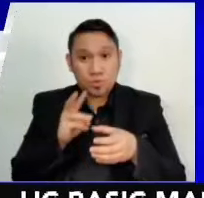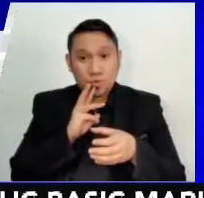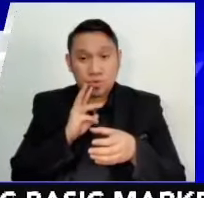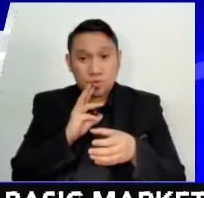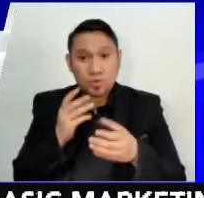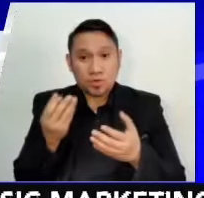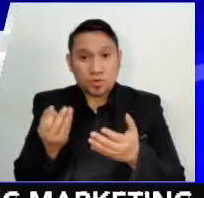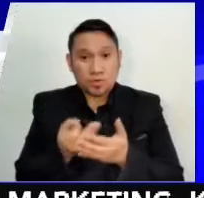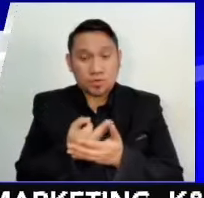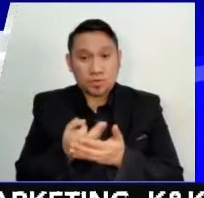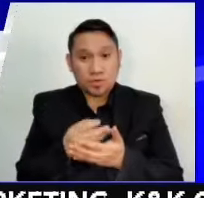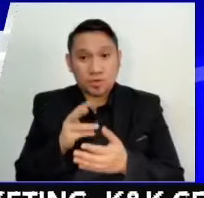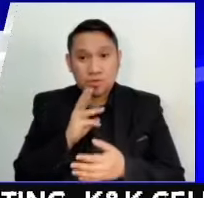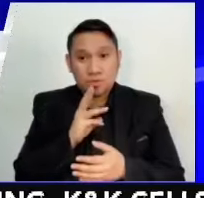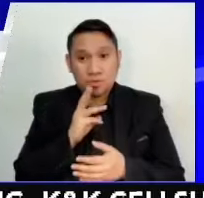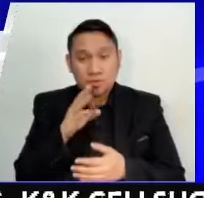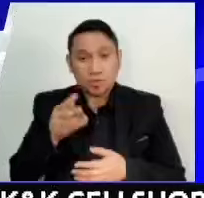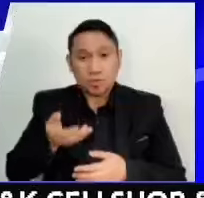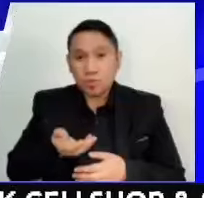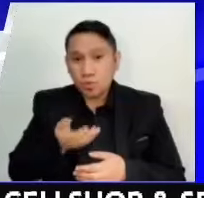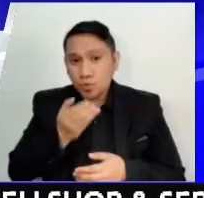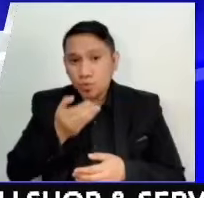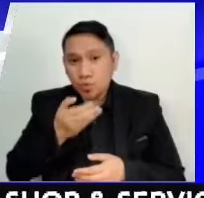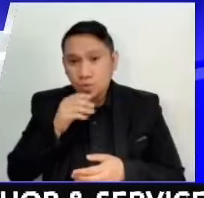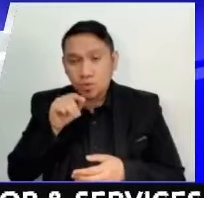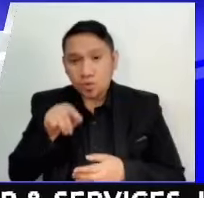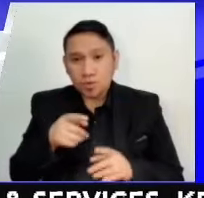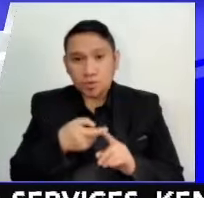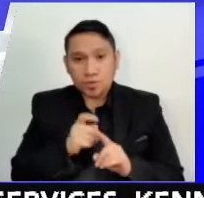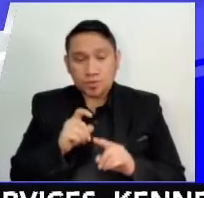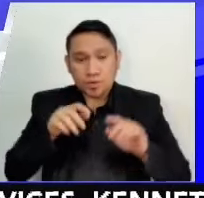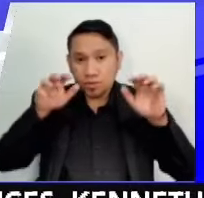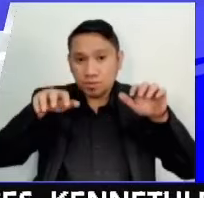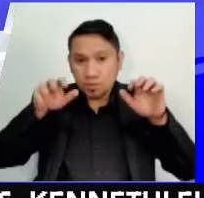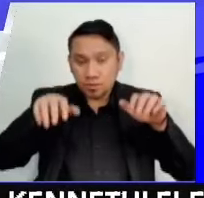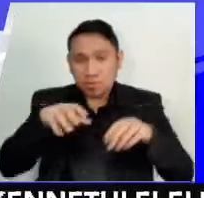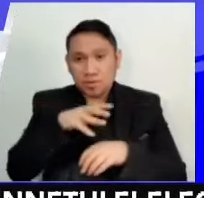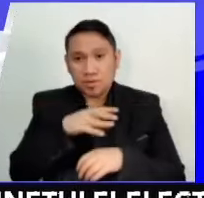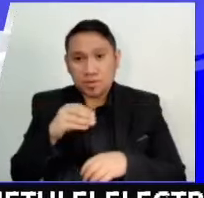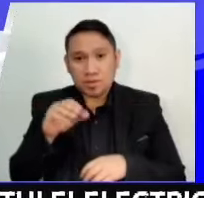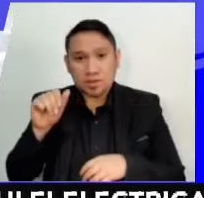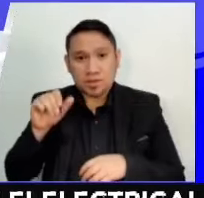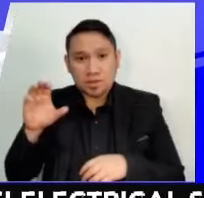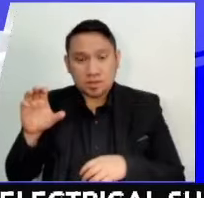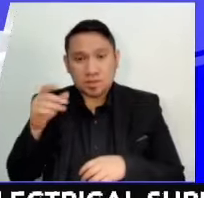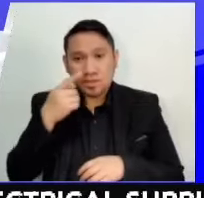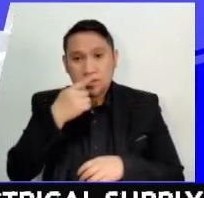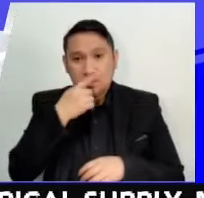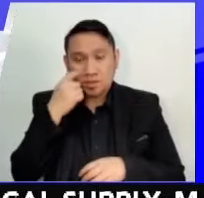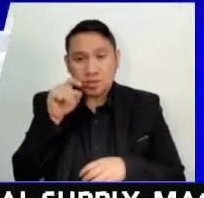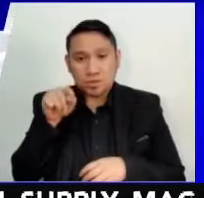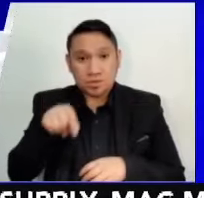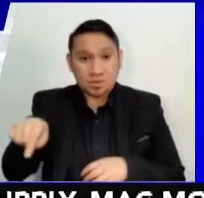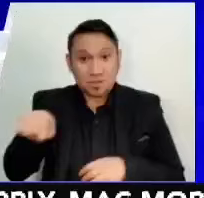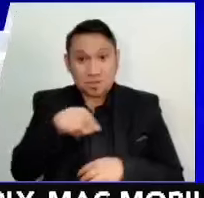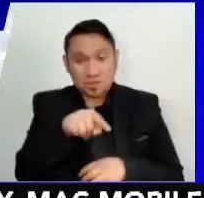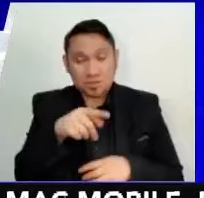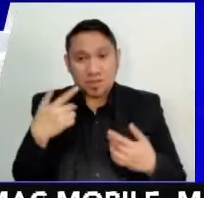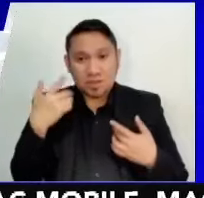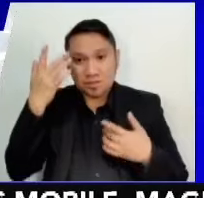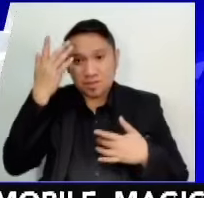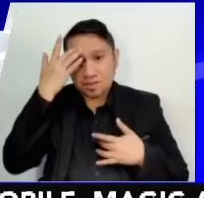generator, iniinom na rin nila ang tubig mula sa ulan at aircon. Dahil dito, ilan sa kanila ang nagkasakit.